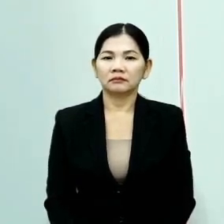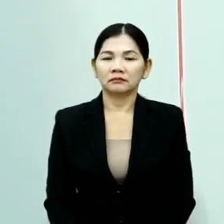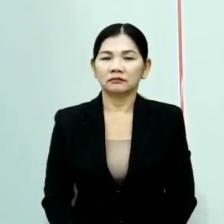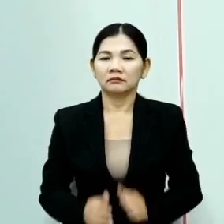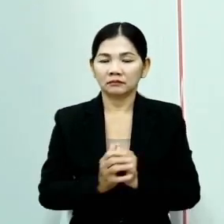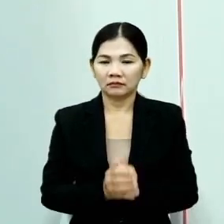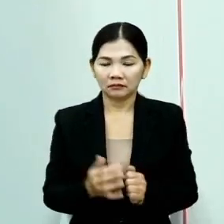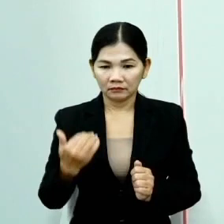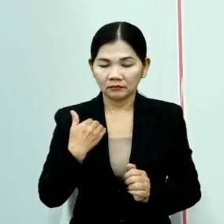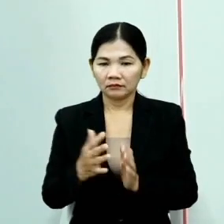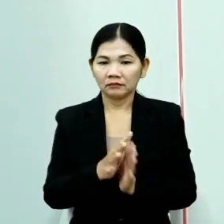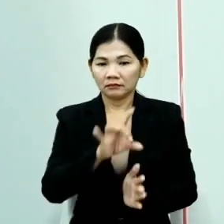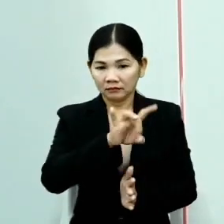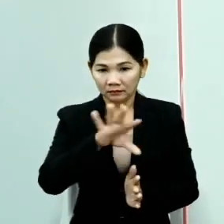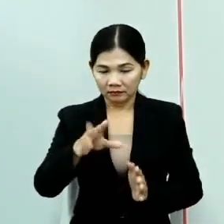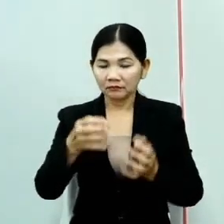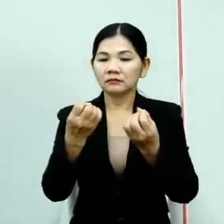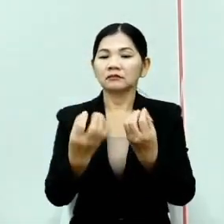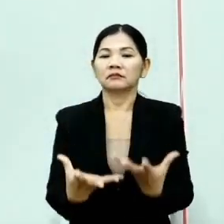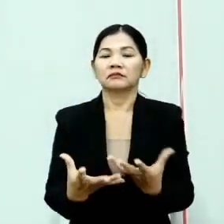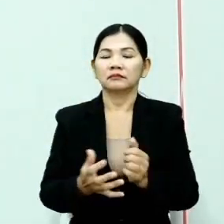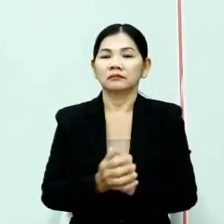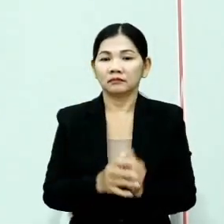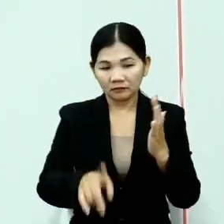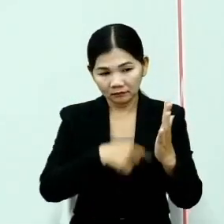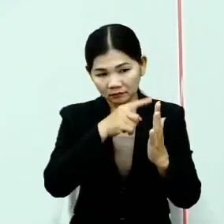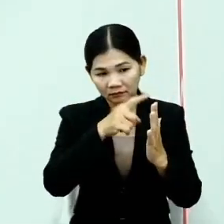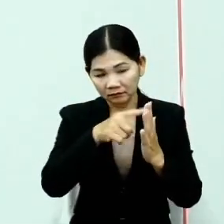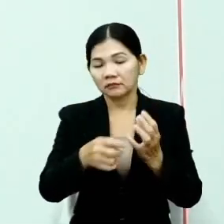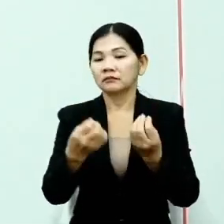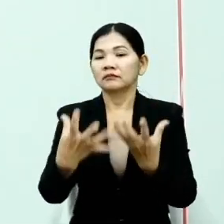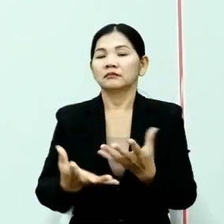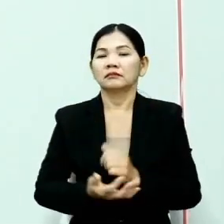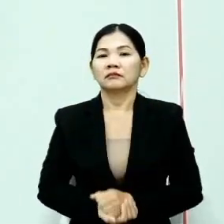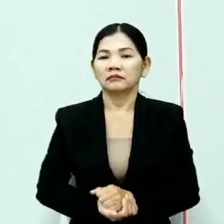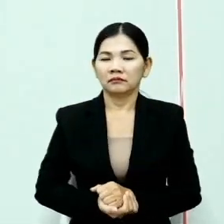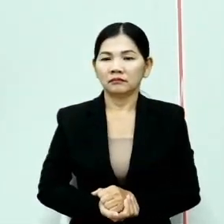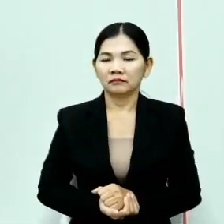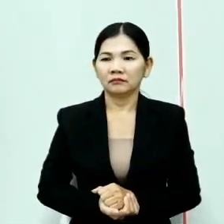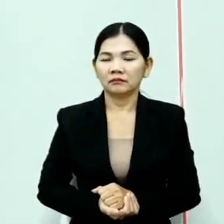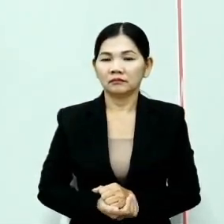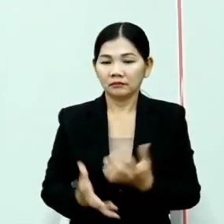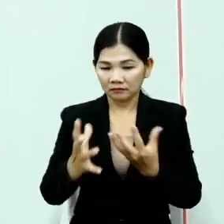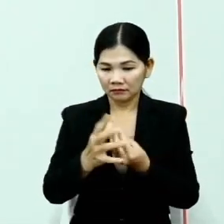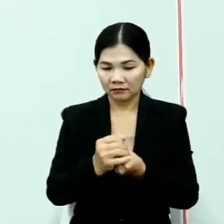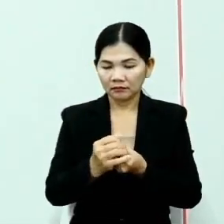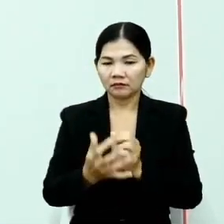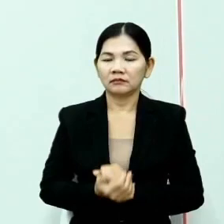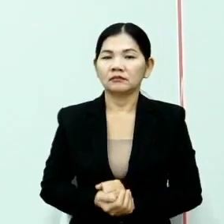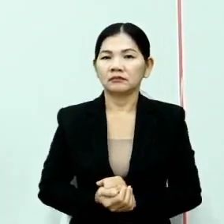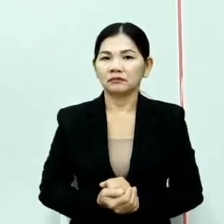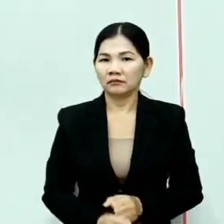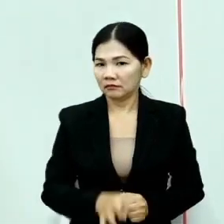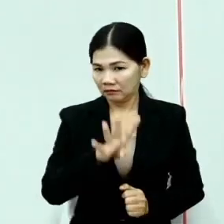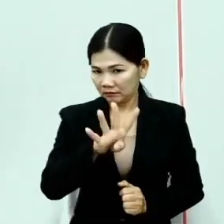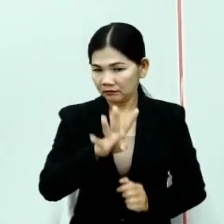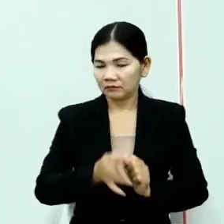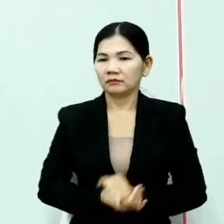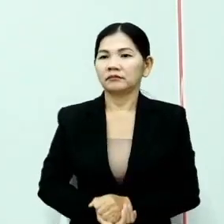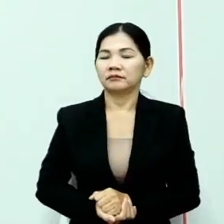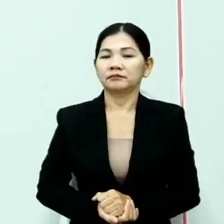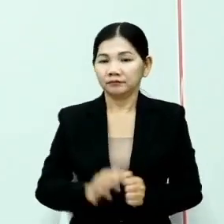chàng giang cư miên chân chân nhẹ châm nôn phần mán con còn rọp mở chá cư chân chân nhẹ châm nôn đuôn nó